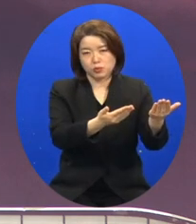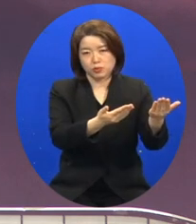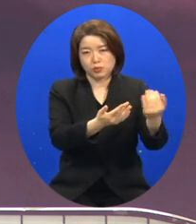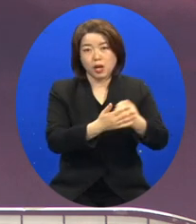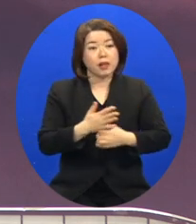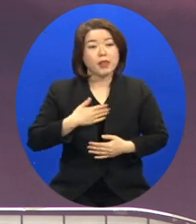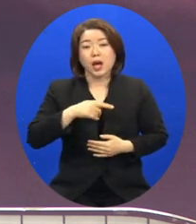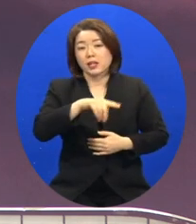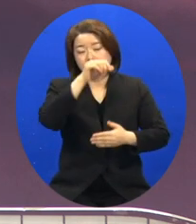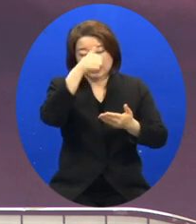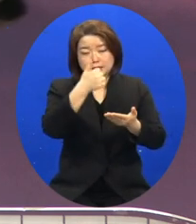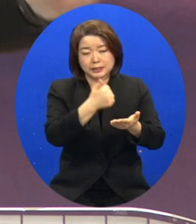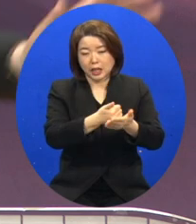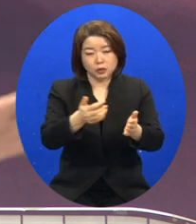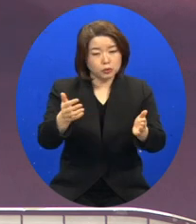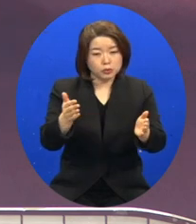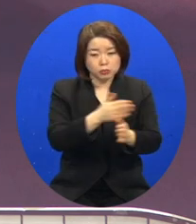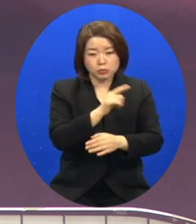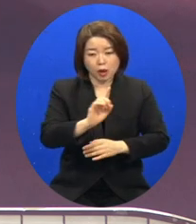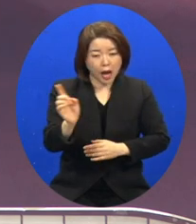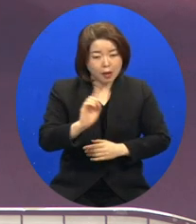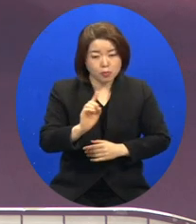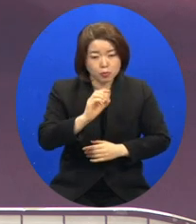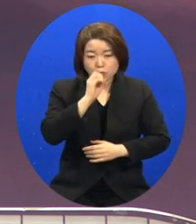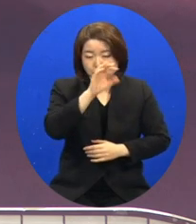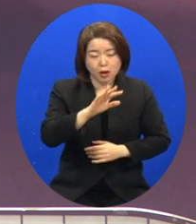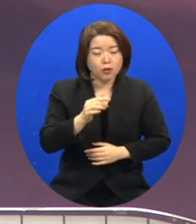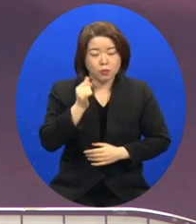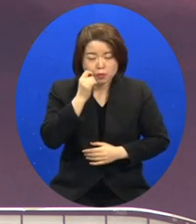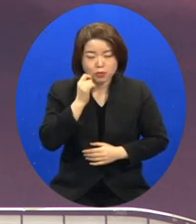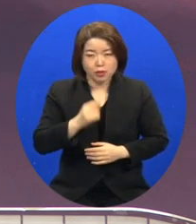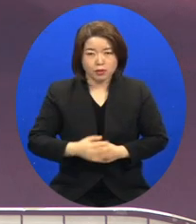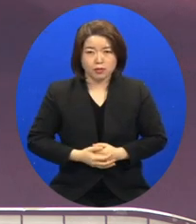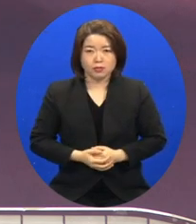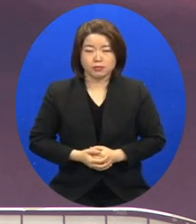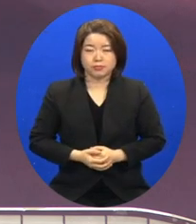나는 그 장로님 에게 대해서 더 이상 아무것도 말할 거에요 없습니다